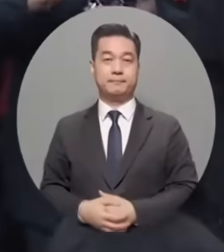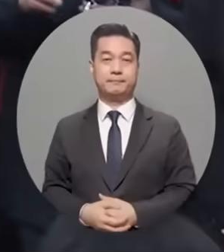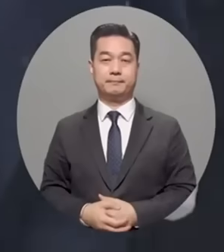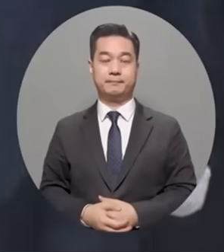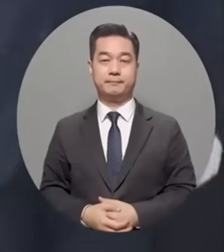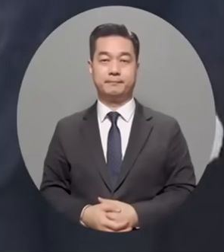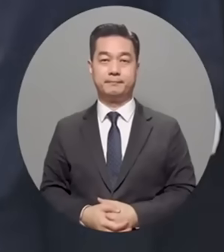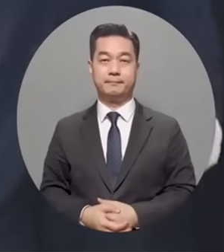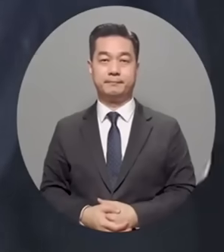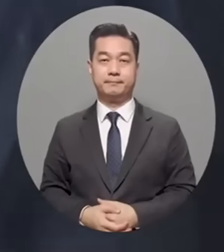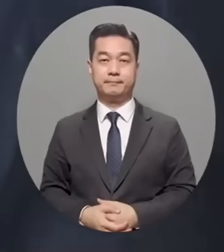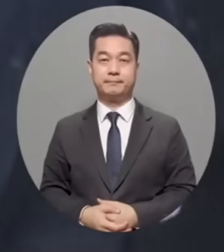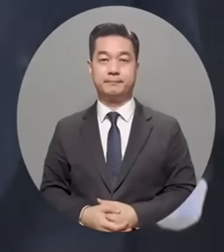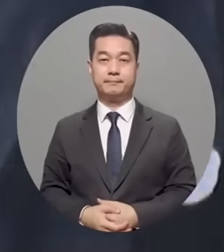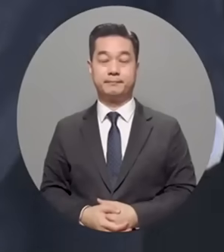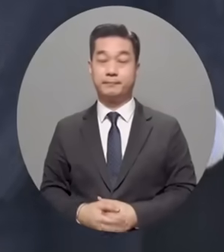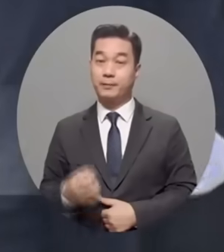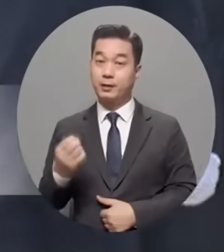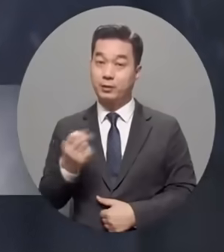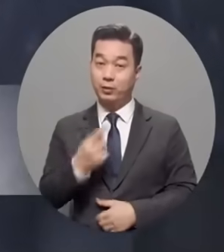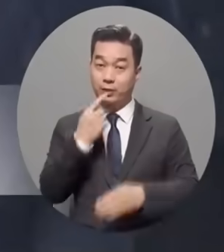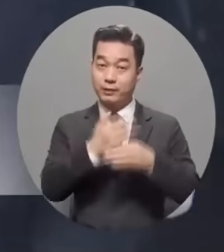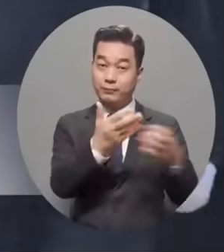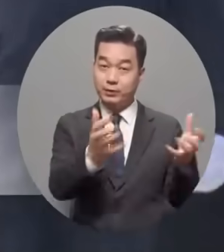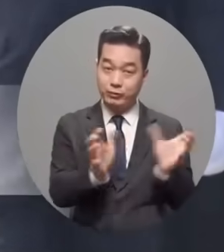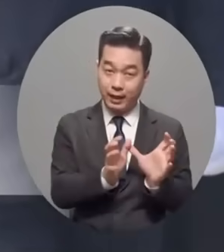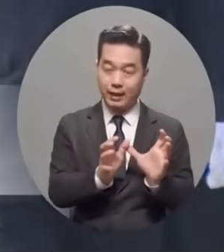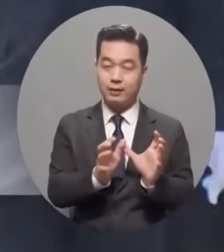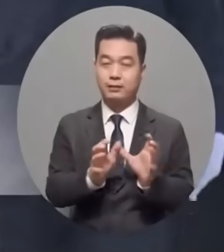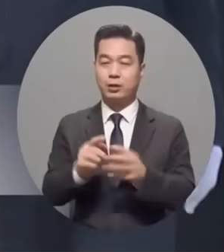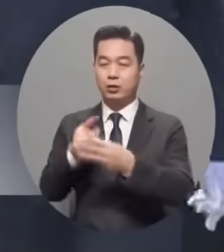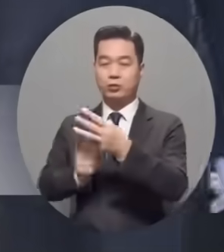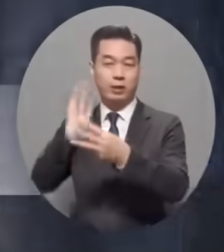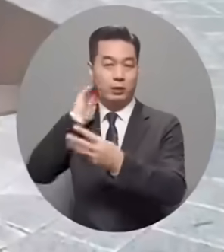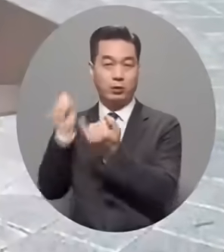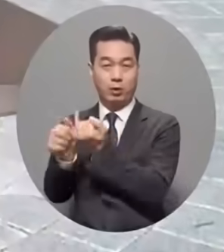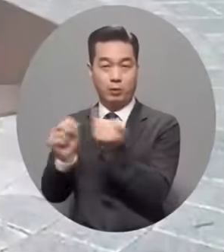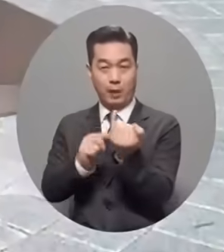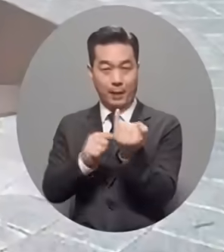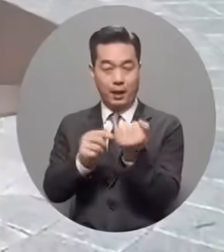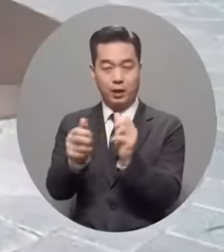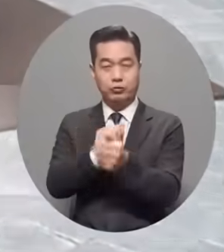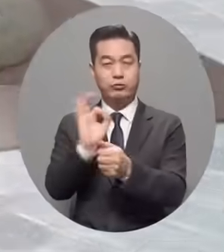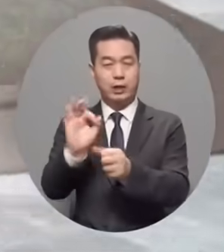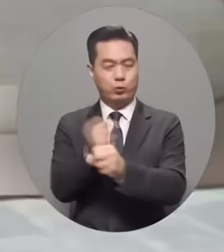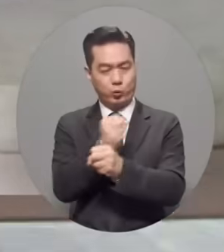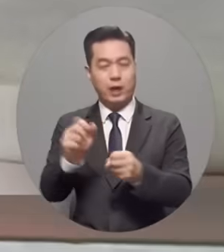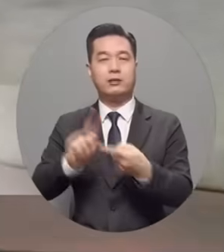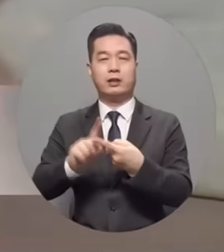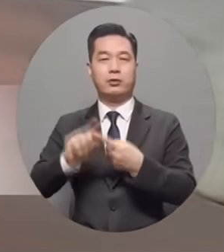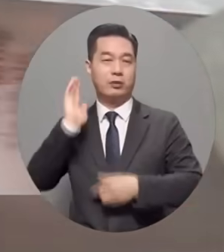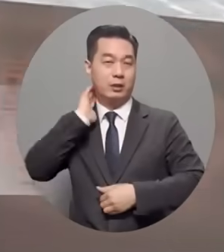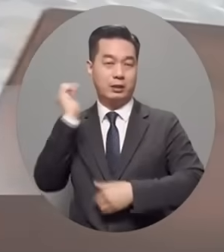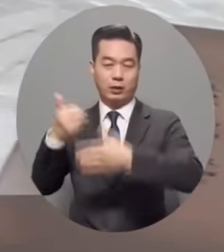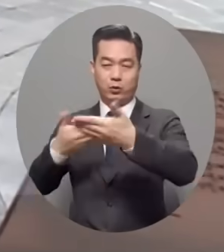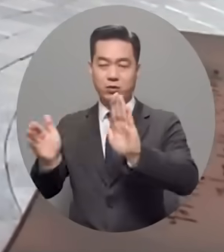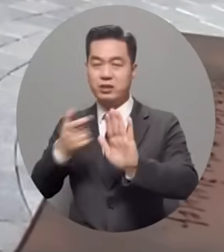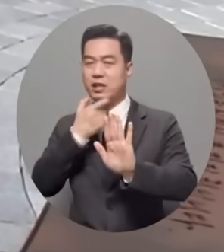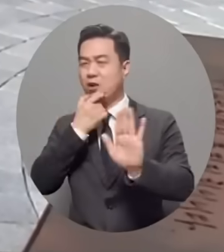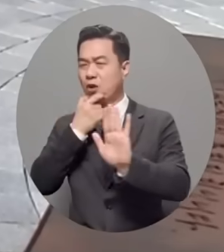전했습니다. 이런 가운데 민주당은 김건희 여사 주가 조작 의혹 특검법에 대한 대통령실의 거부권